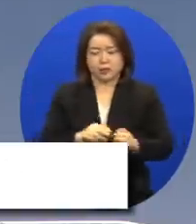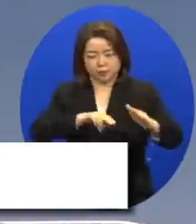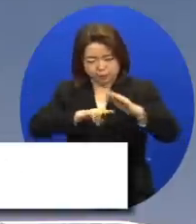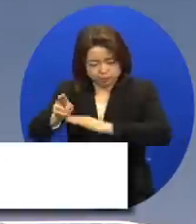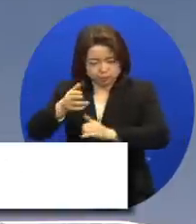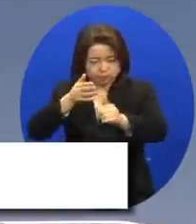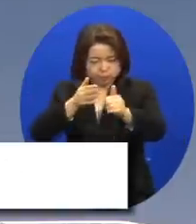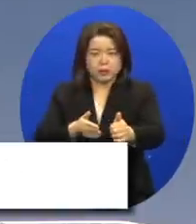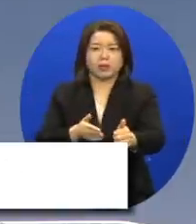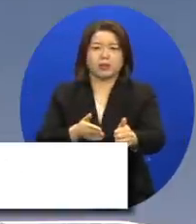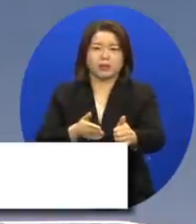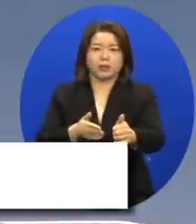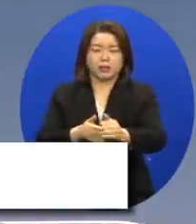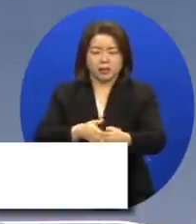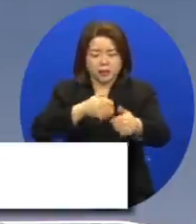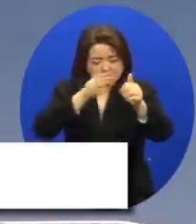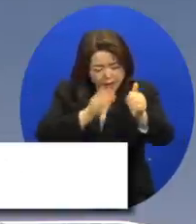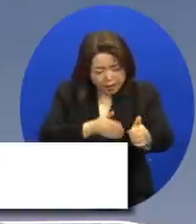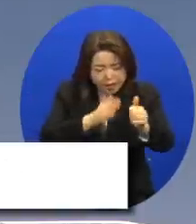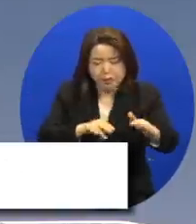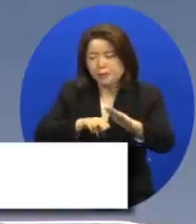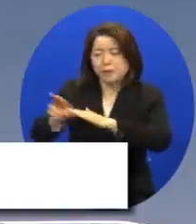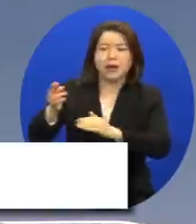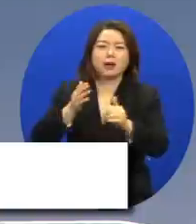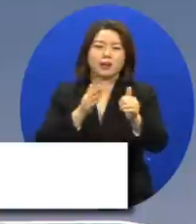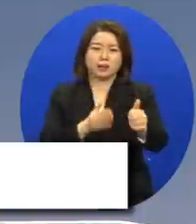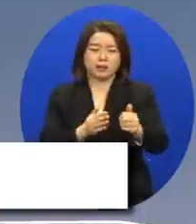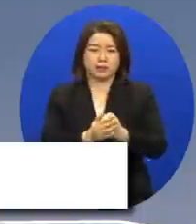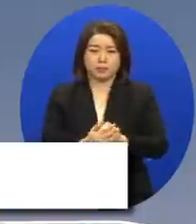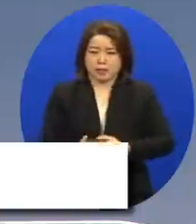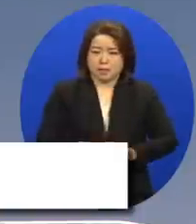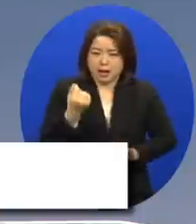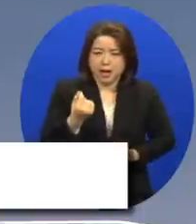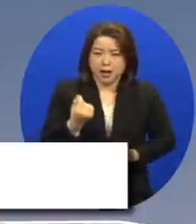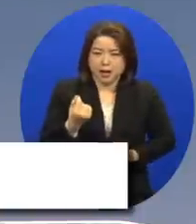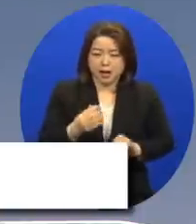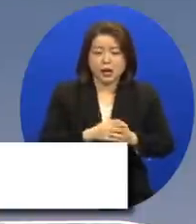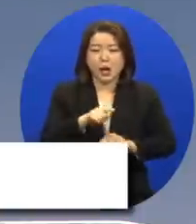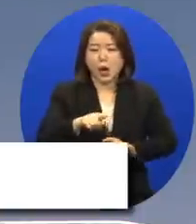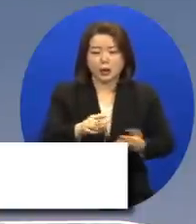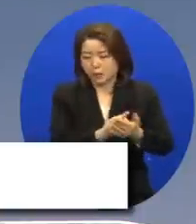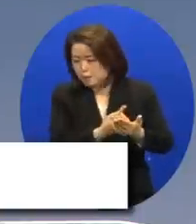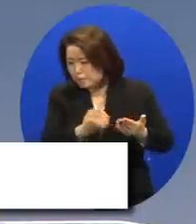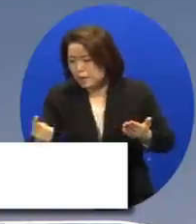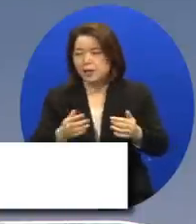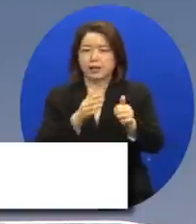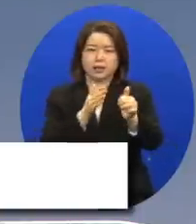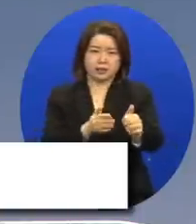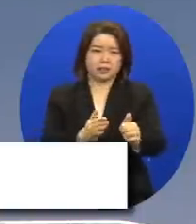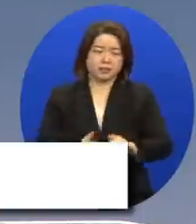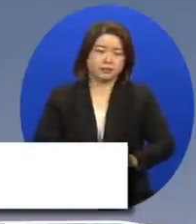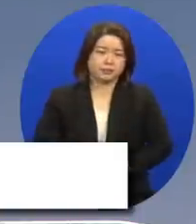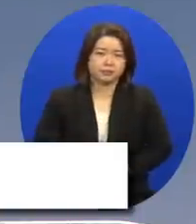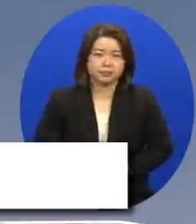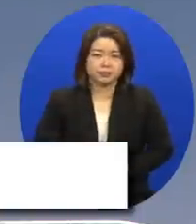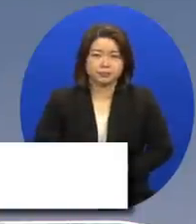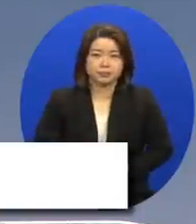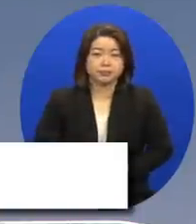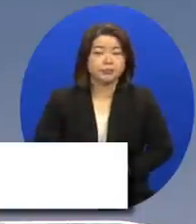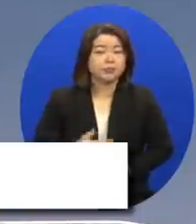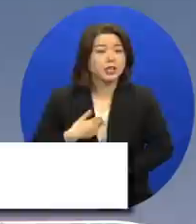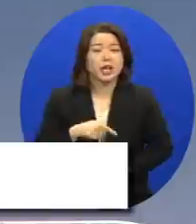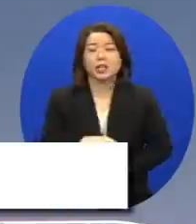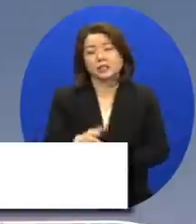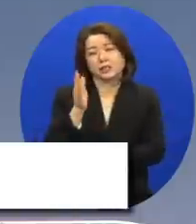하십시오 제발 타란 하십시오 어서 속히 달랑 하십시오 저는 이